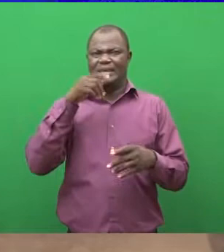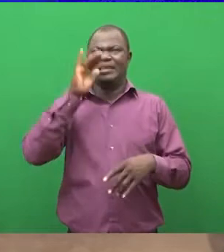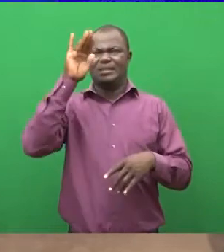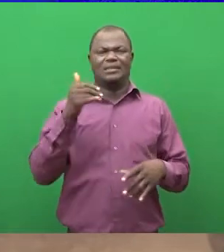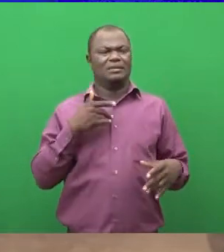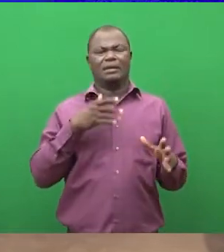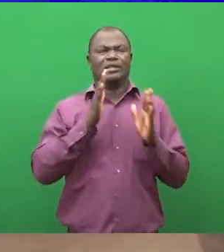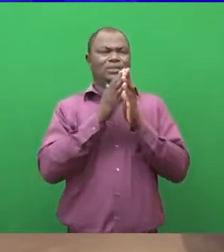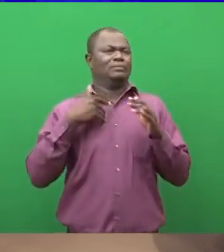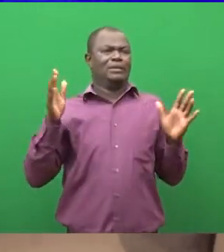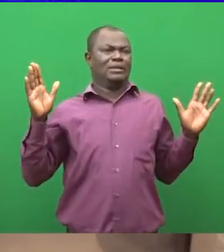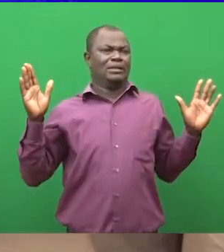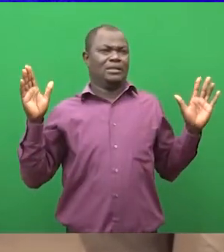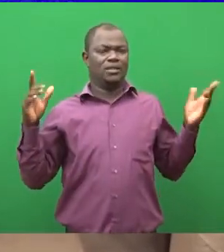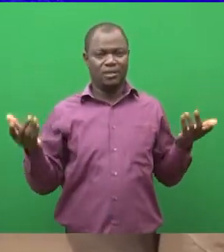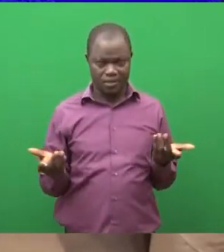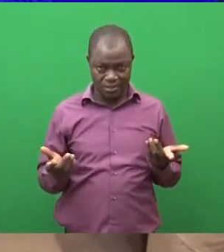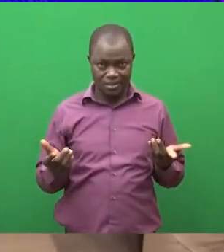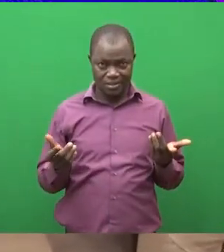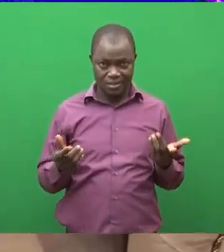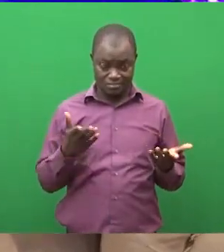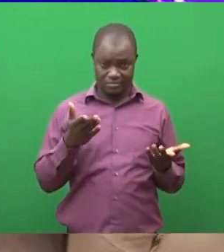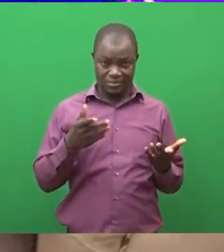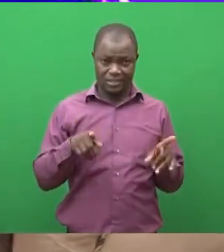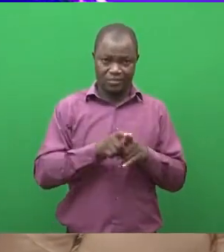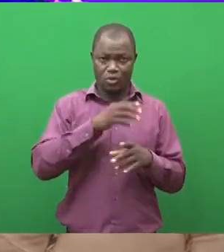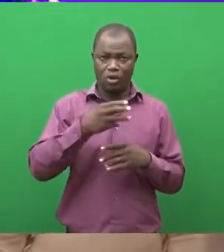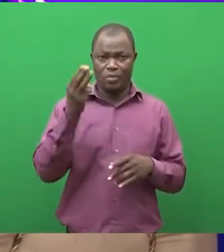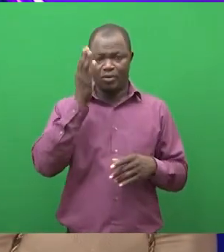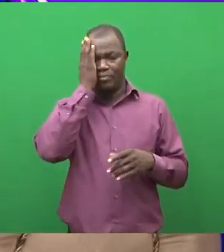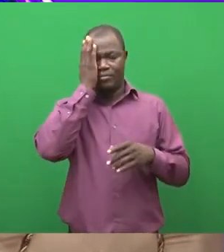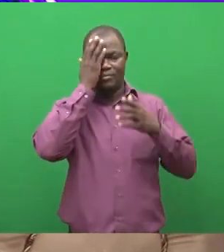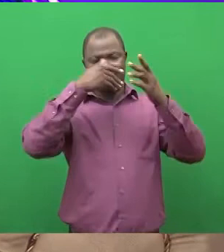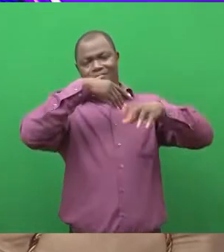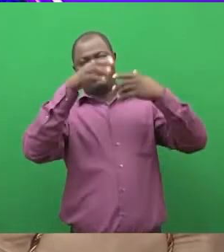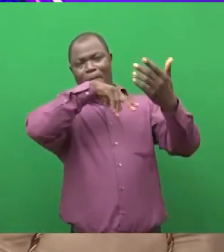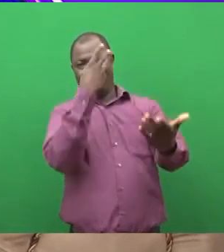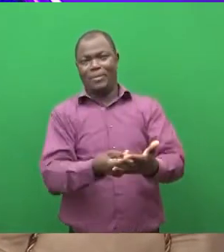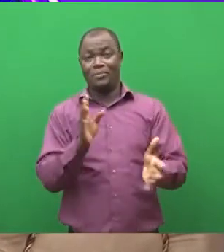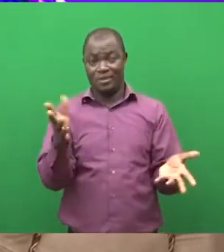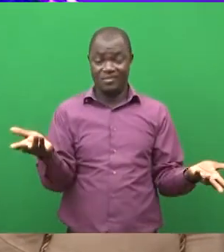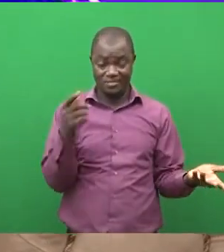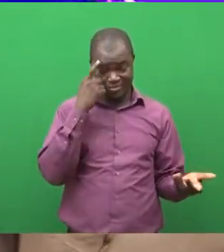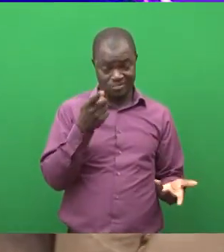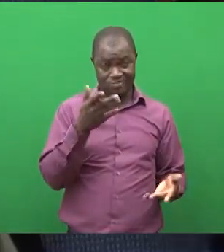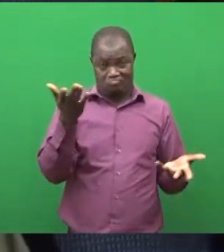nayi handiende. Ndakadzoka kamubhedha kacho kaikanga ndandadonha. Vane mafundo vanodonaka. Handiti, ndobvuya kwamuri